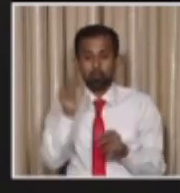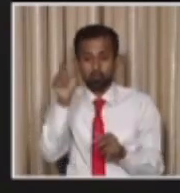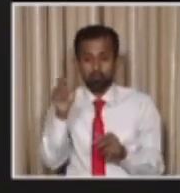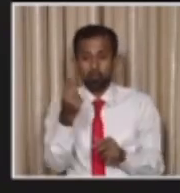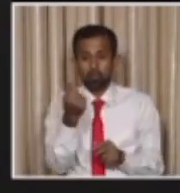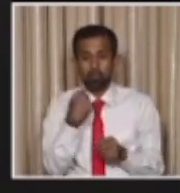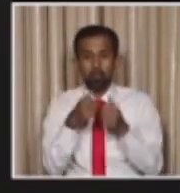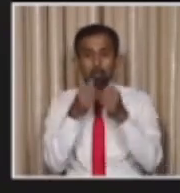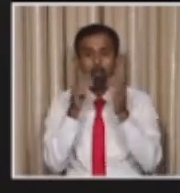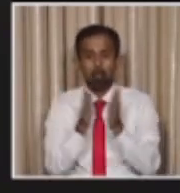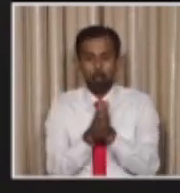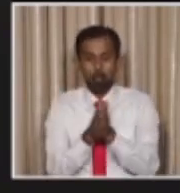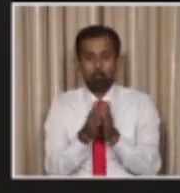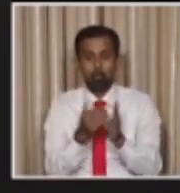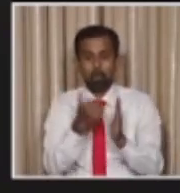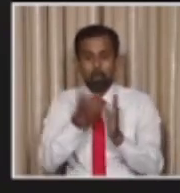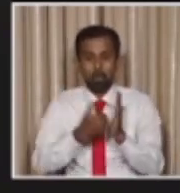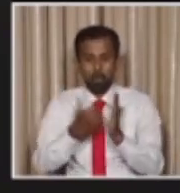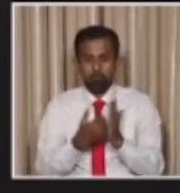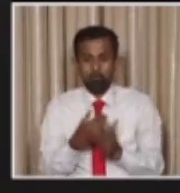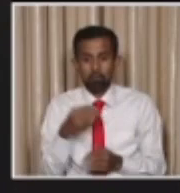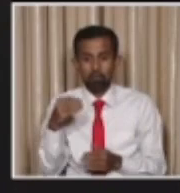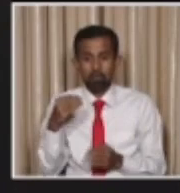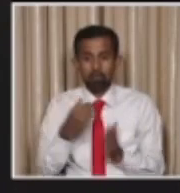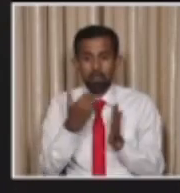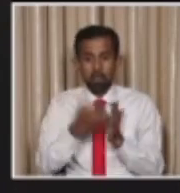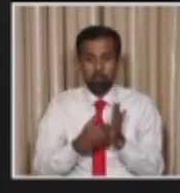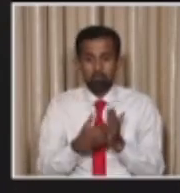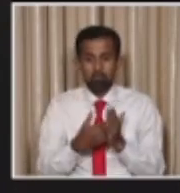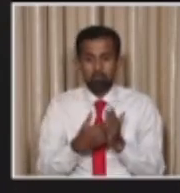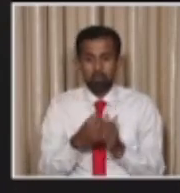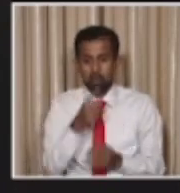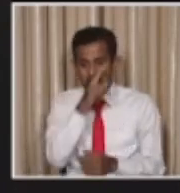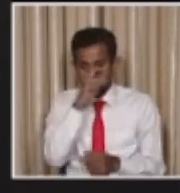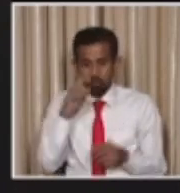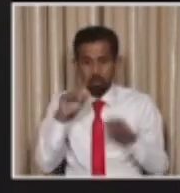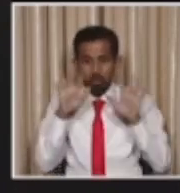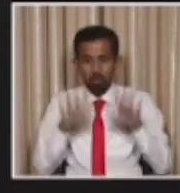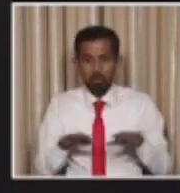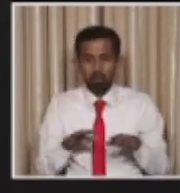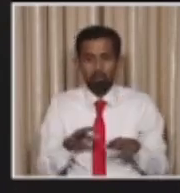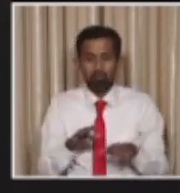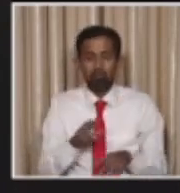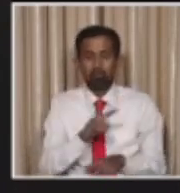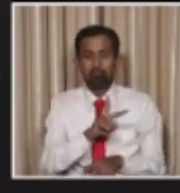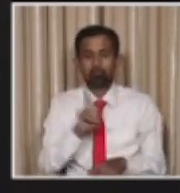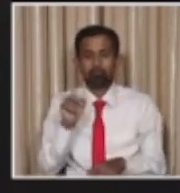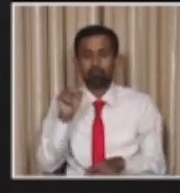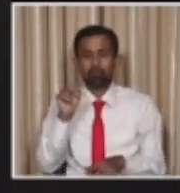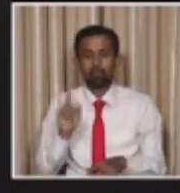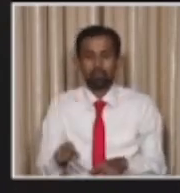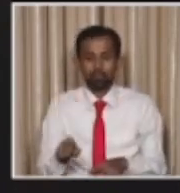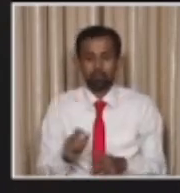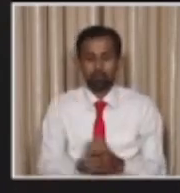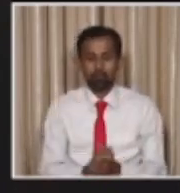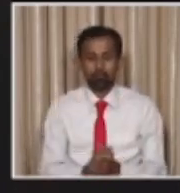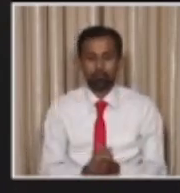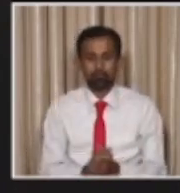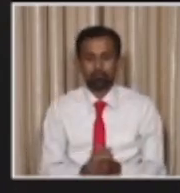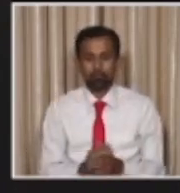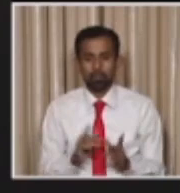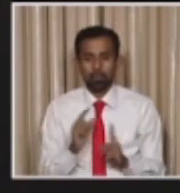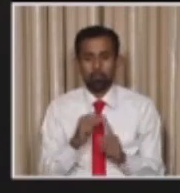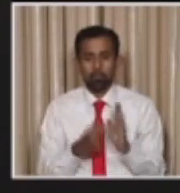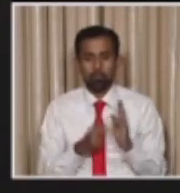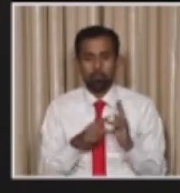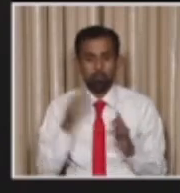ඔක්කොම කැපිලා අපි ගත්ත ණයත් කැපනකොට මාසේ අන්තිමට රුපියල් 21000යි ලැබෙන්නේ කියලා. තව එක මහාචාර්ය